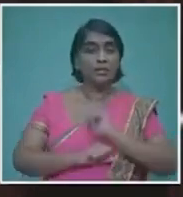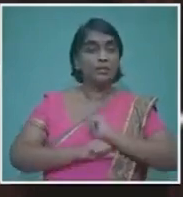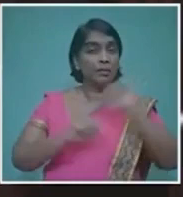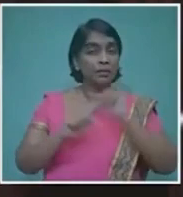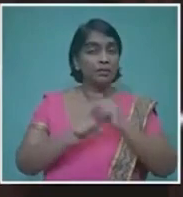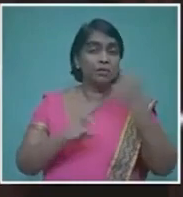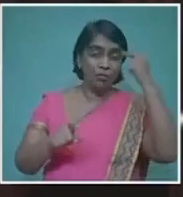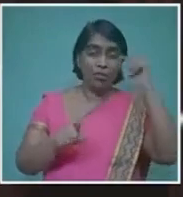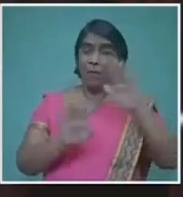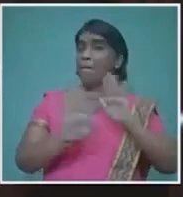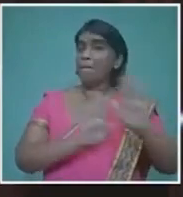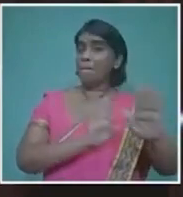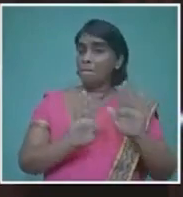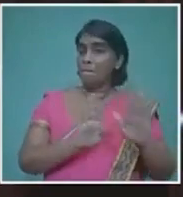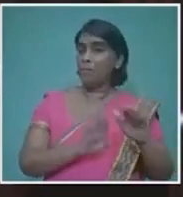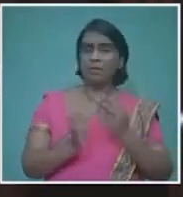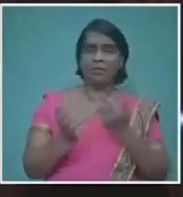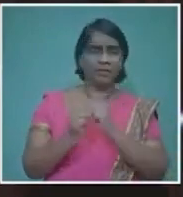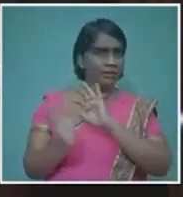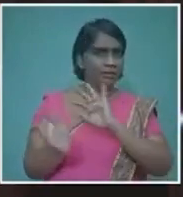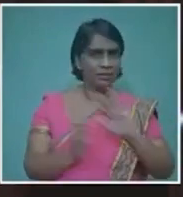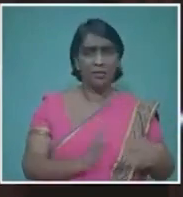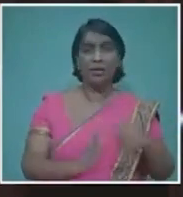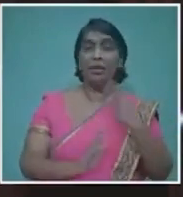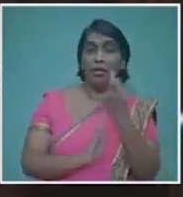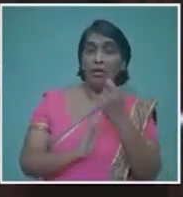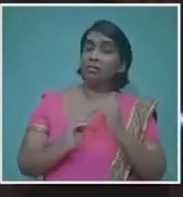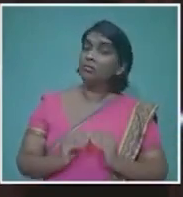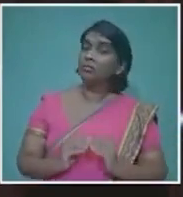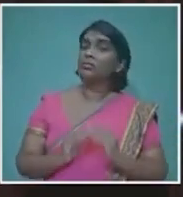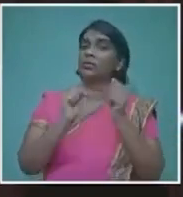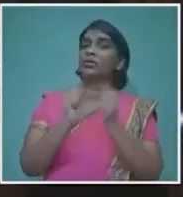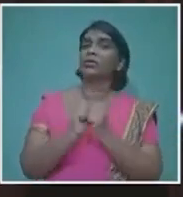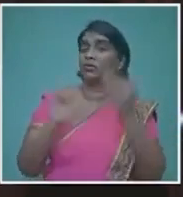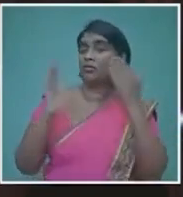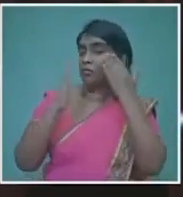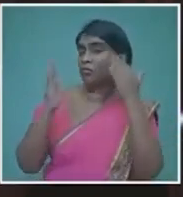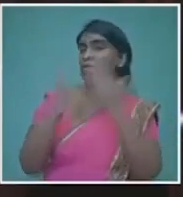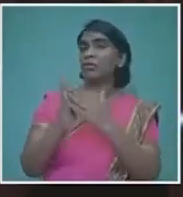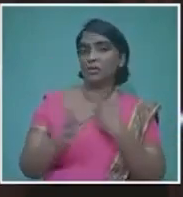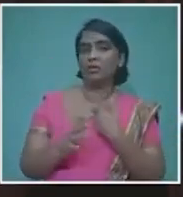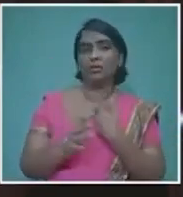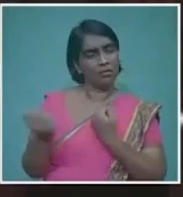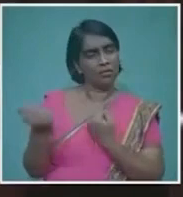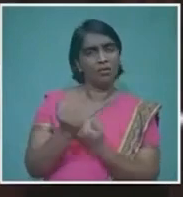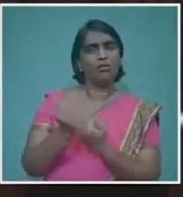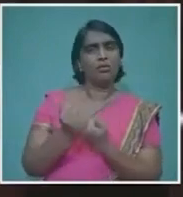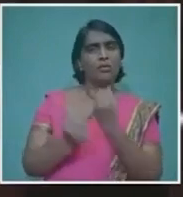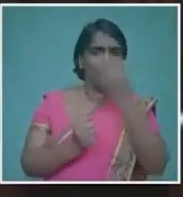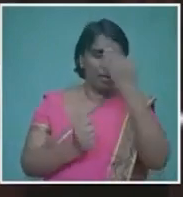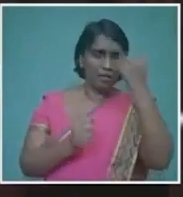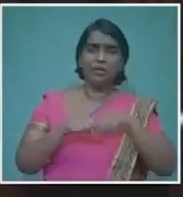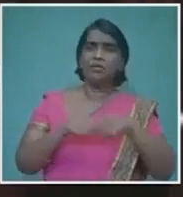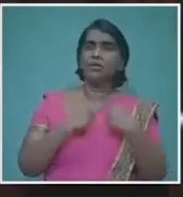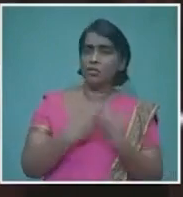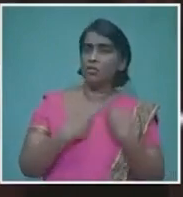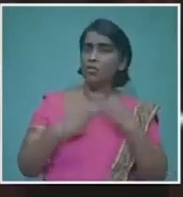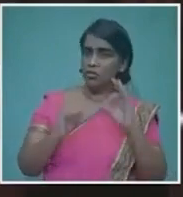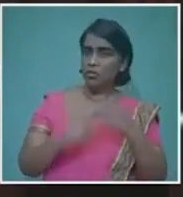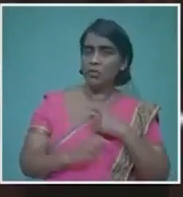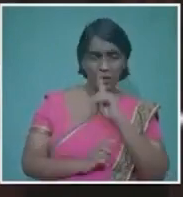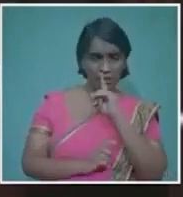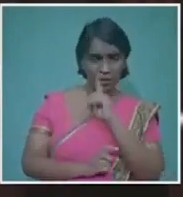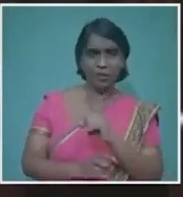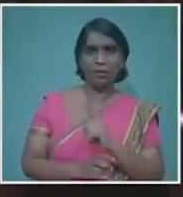අරගලය කරුවන්න මර්ධනය කරන එක පැත්තකින් තියලා ආර්ථිකය හදන වැඩ පිළිවෙලට වැඩිපුර උනන්දු වෙන්න කියන එක අපිත් ඒකට සහයෝගය දෙන්න දෙමළ ජාතික සංධානයේ ලෑස්ති කියලා අපි කියලා